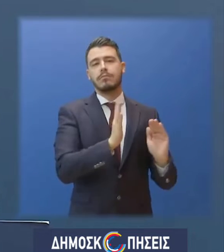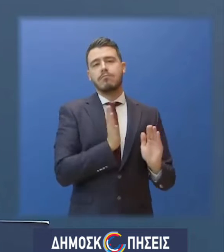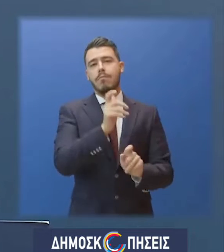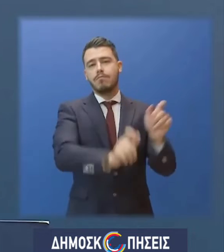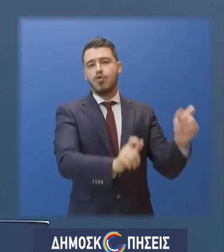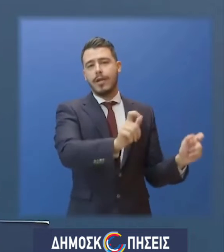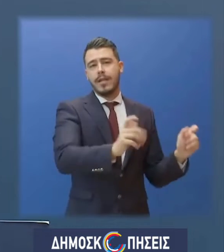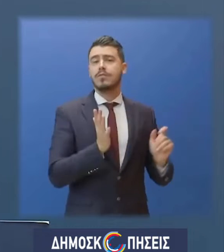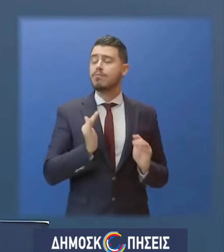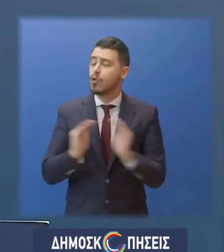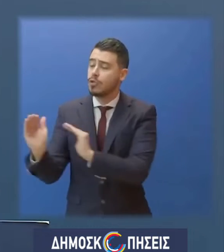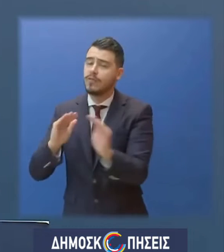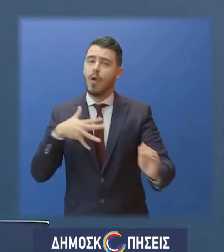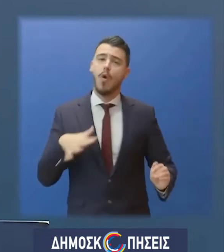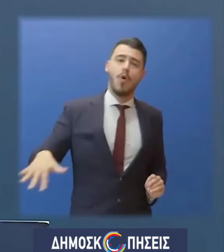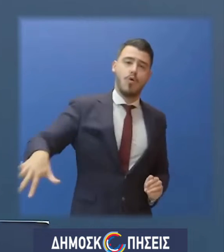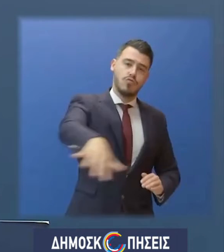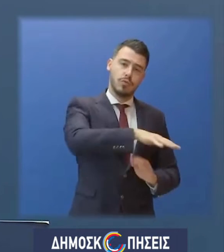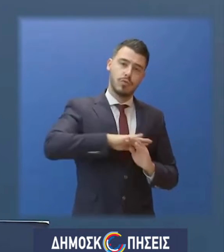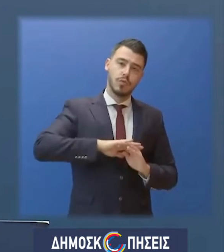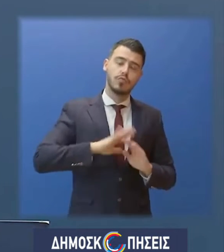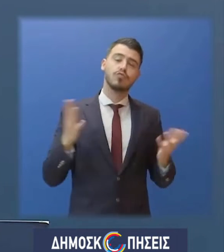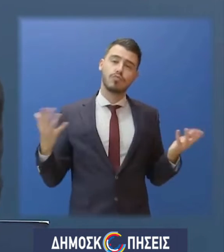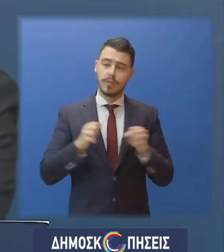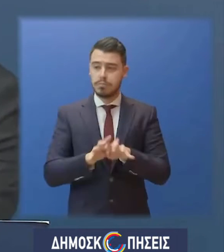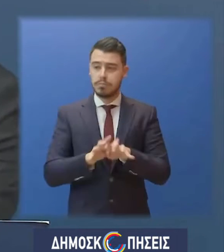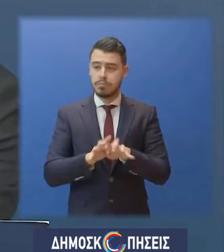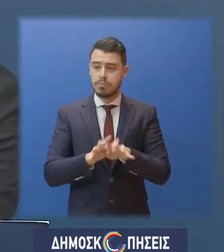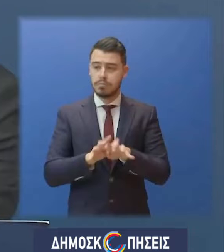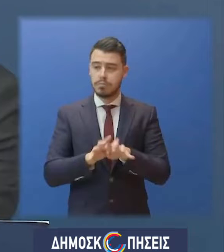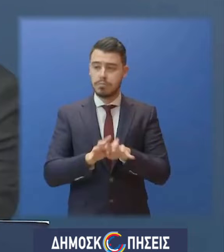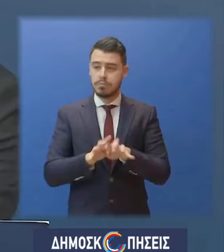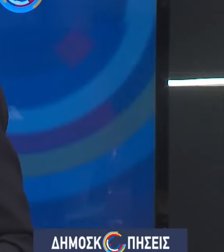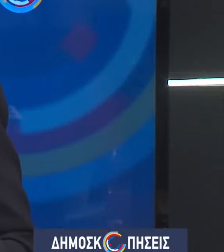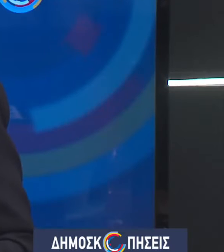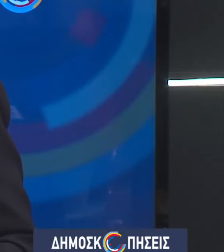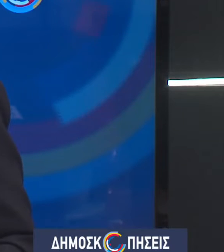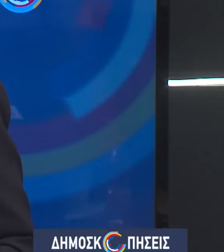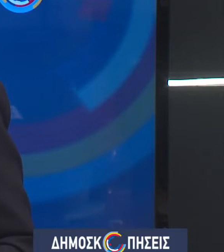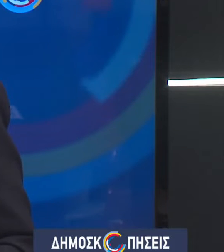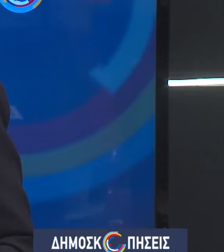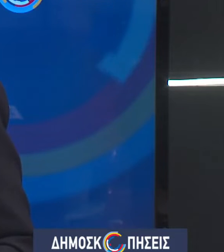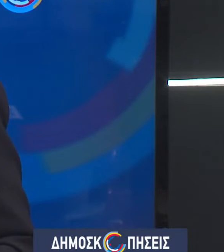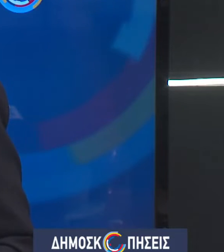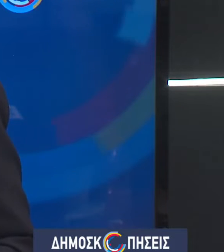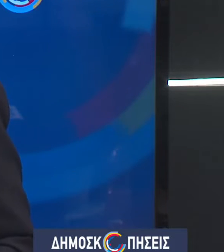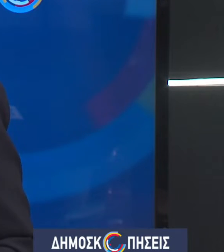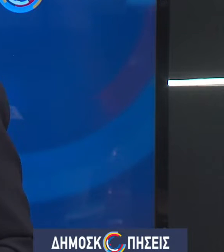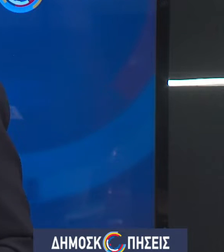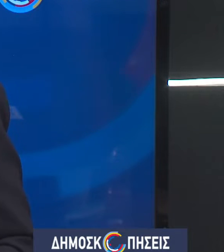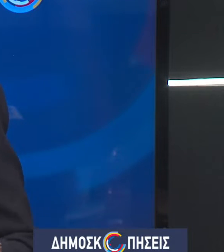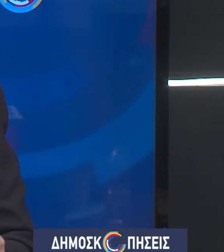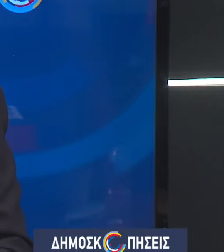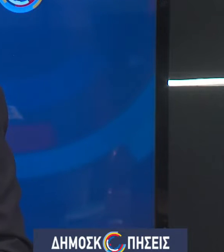με τον καλύτερο δυνατό τρόπο τη διασπορά της στην κοινότητα. Σε λίγο θα παρακολουθήσουμε τι